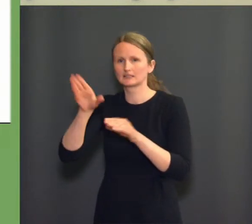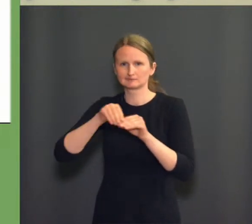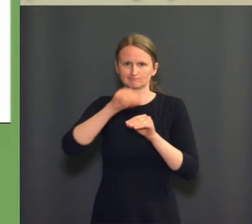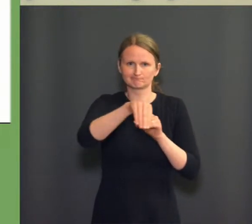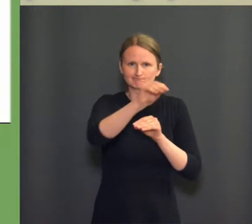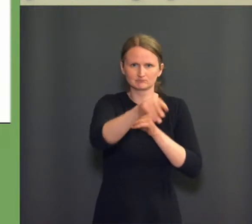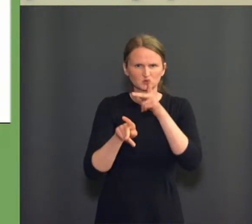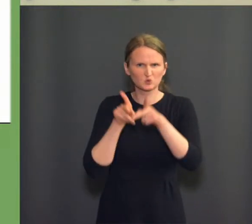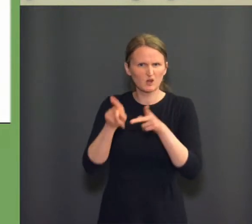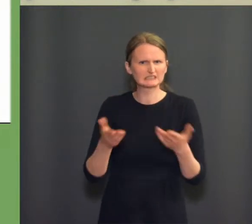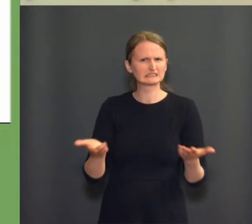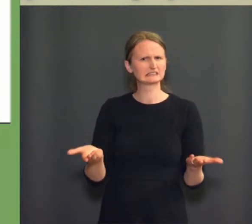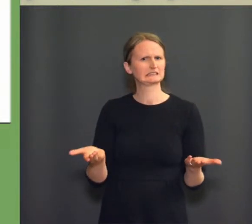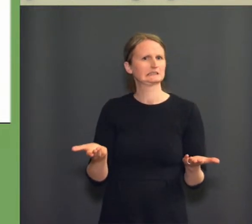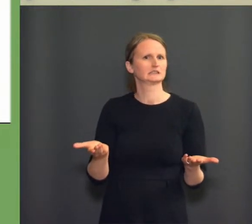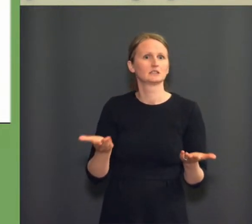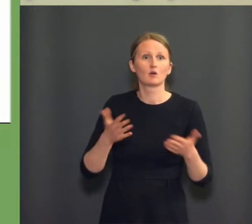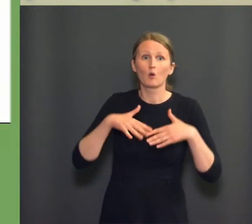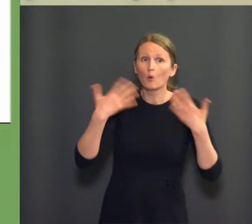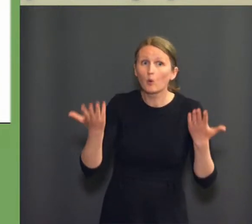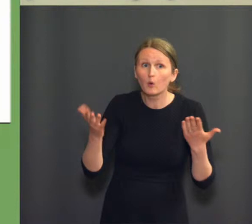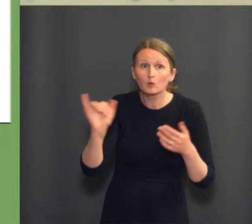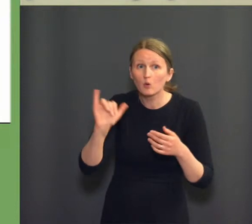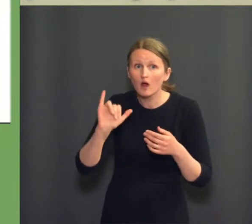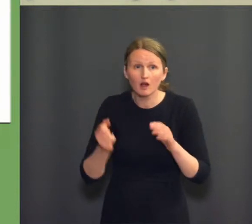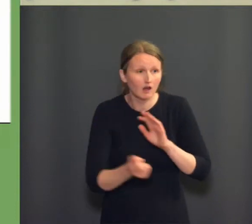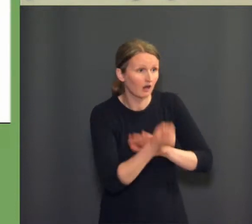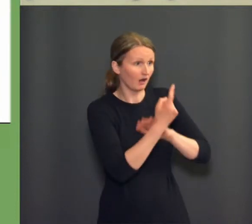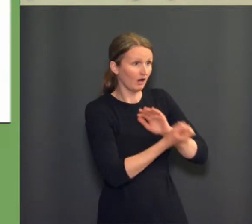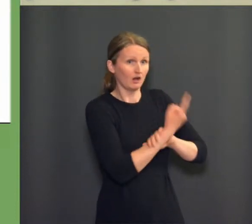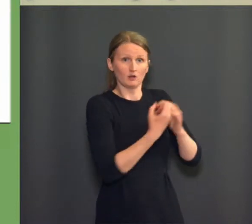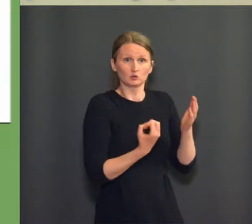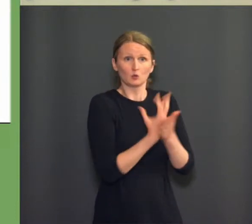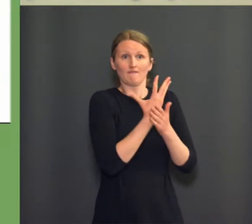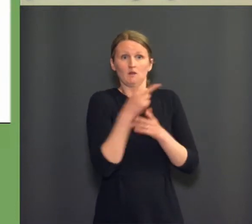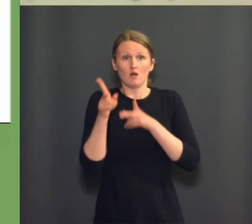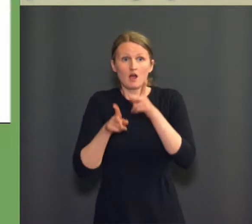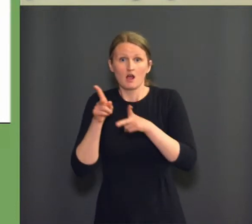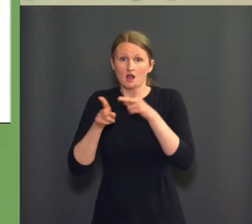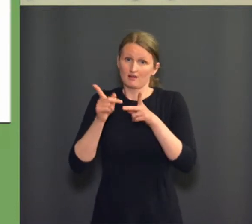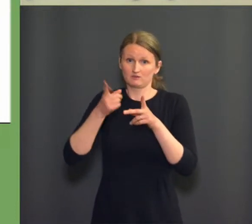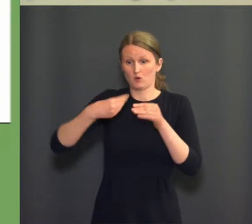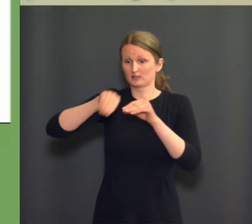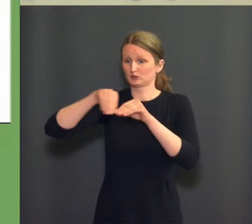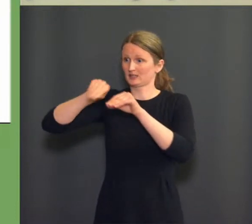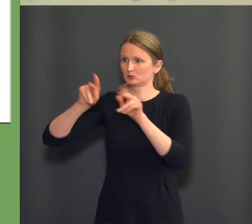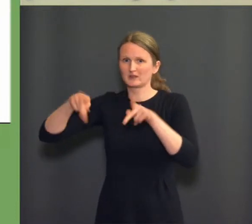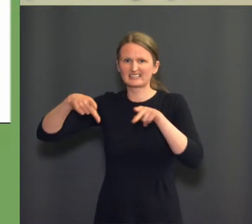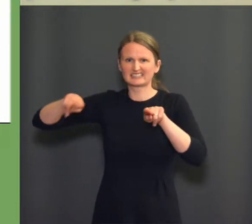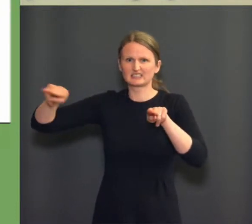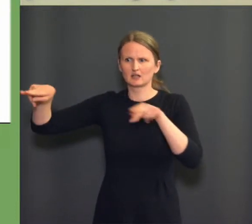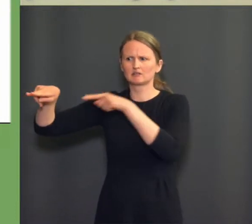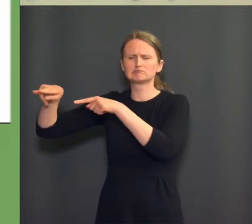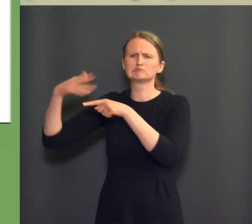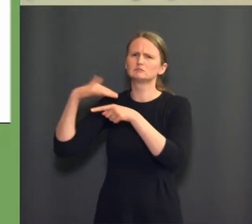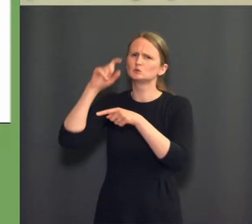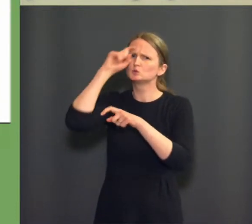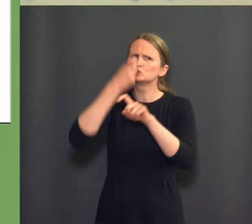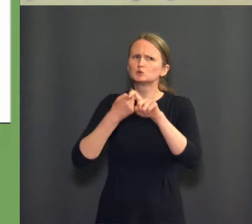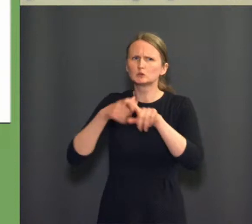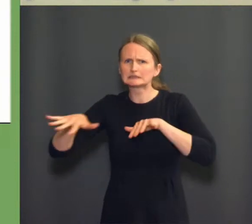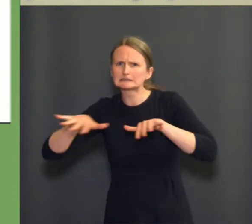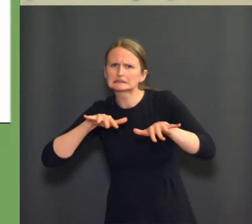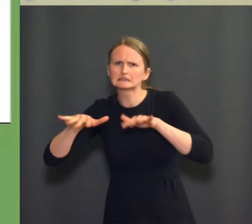de soins intensifs supplémentaires. Et on sait malheureusement qu'au niveau de ces structures, inévitablement, la qualité des soins fait